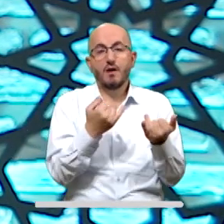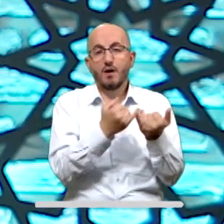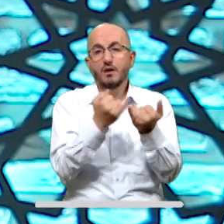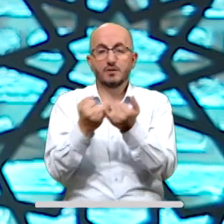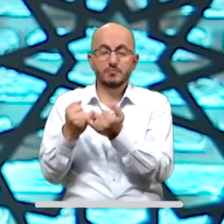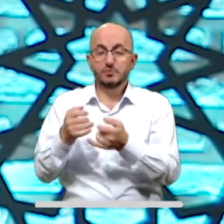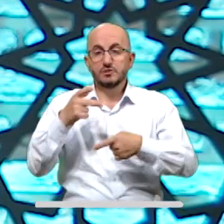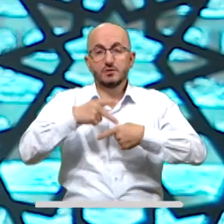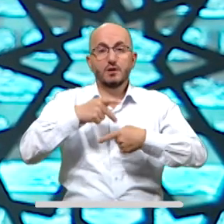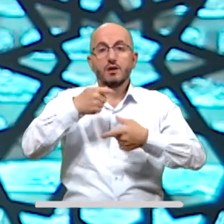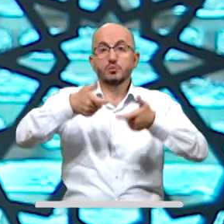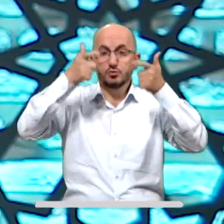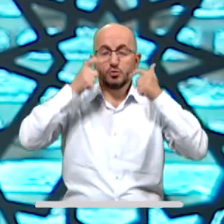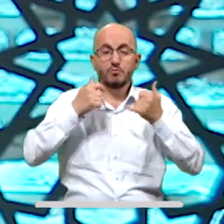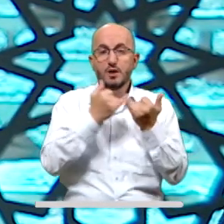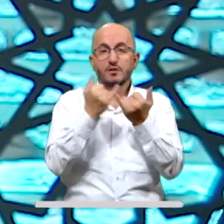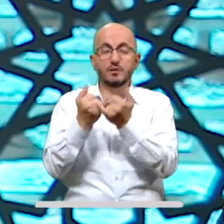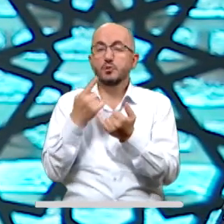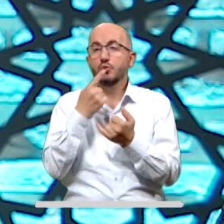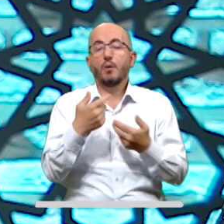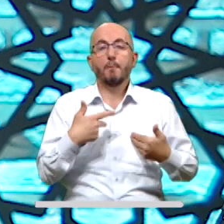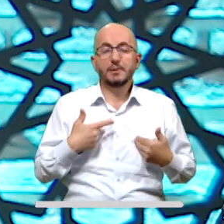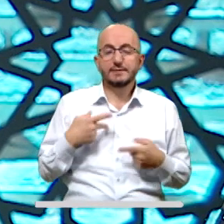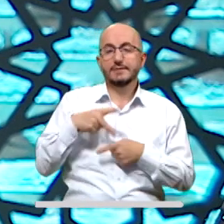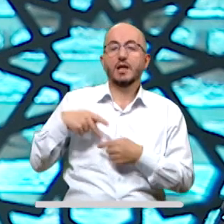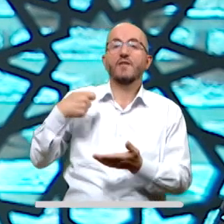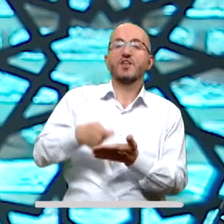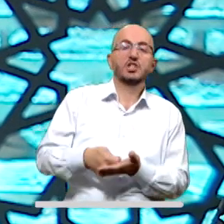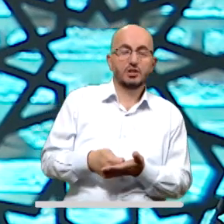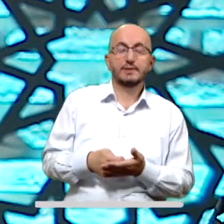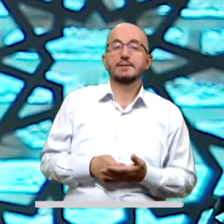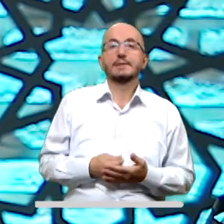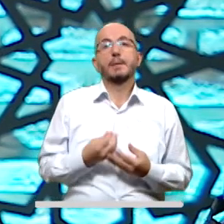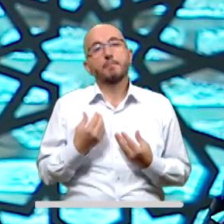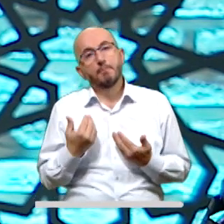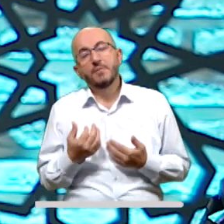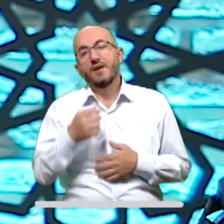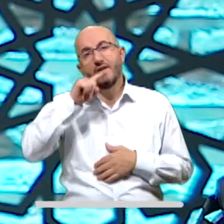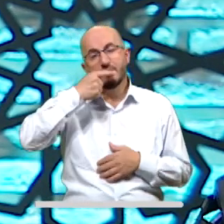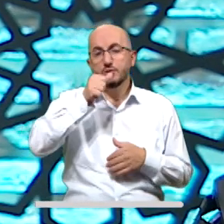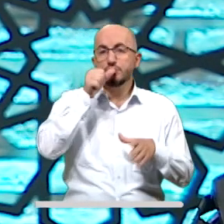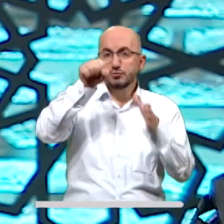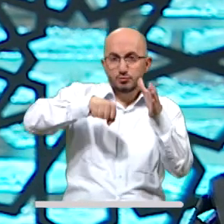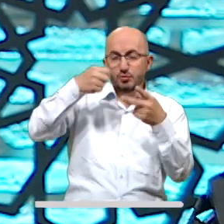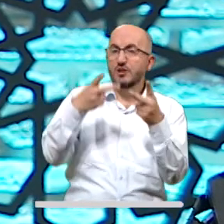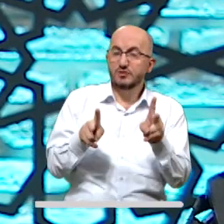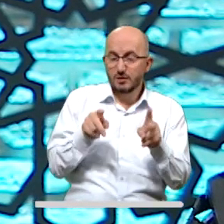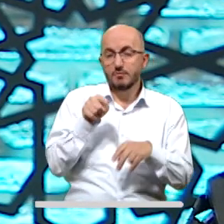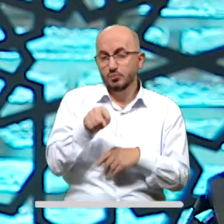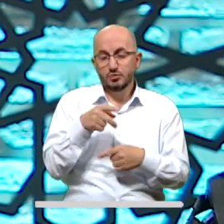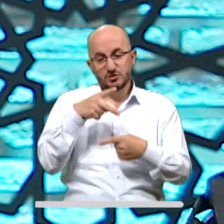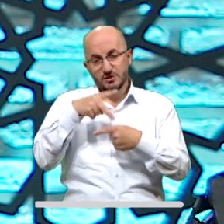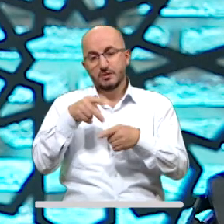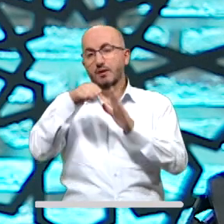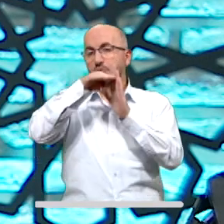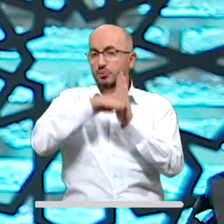zekat mükellefi olan kardeşlerimiz diyor ki yahu biz zaten zekat vereceğiz. İyisi mi bir de Afrika'da su kuyusu açtıralım. Bunu da